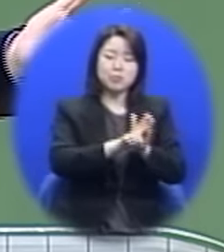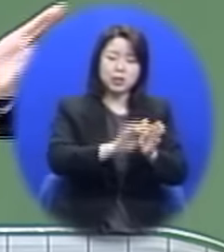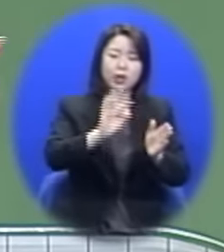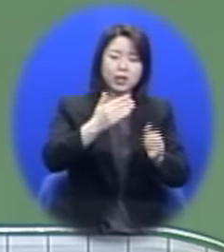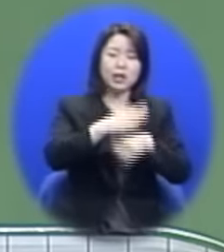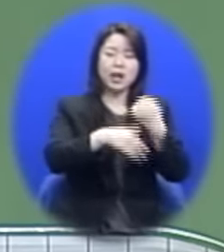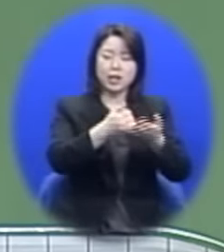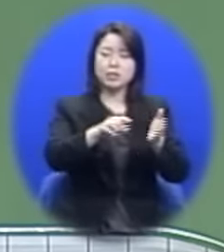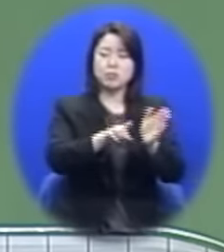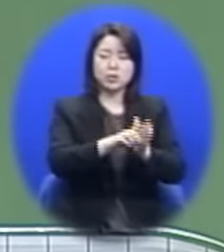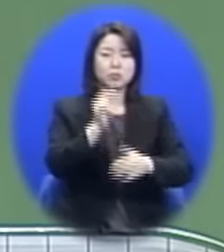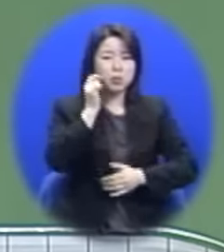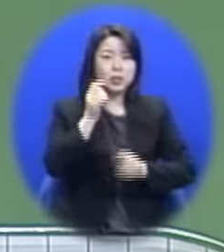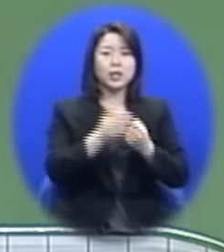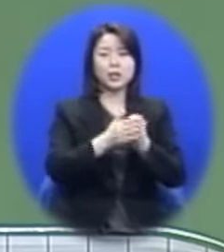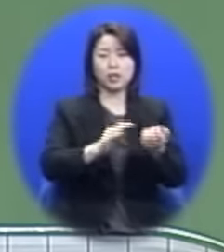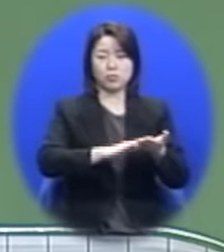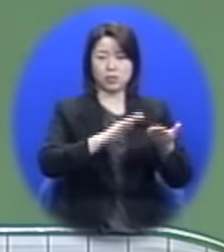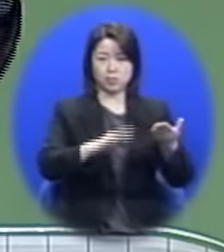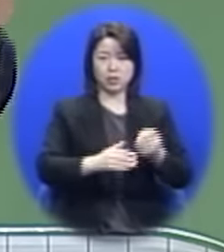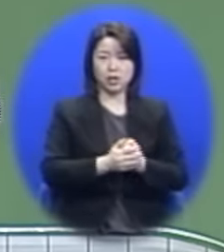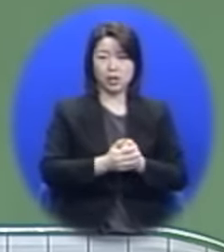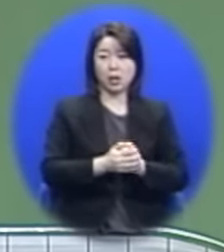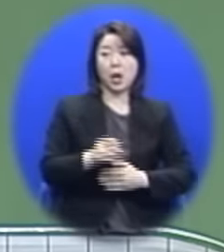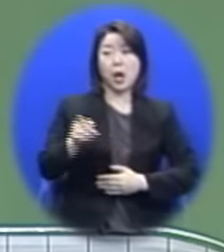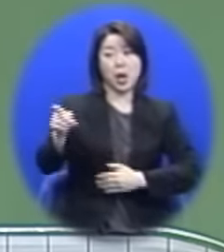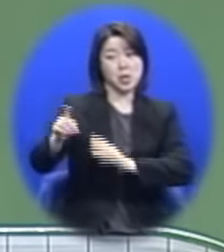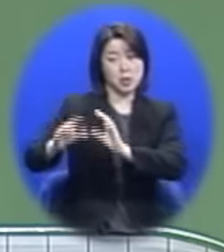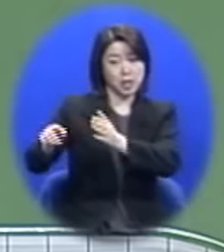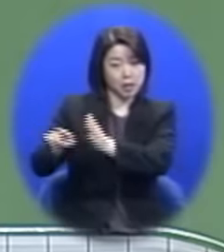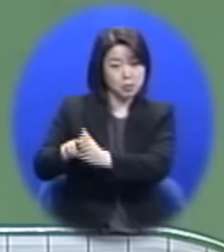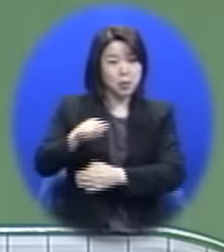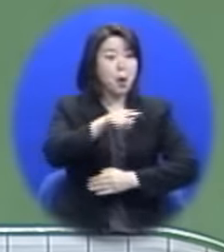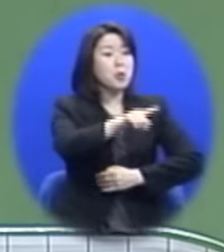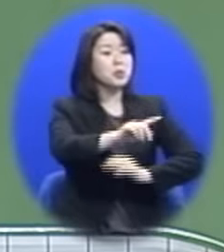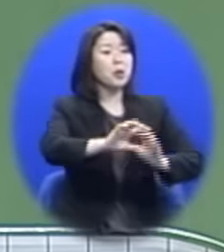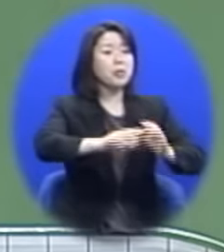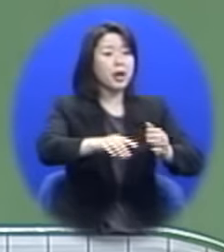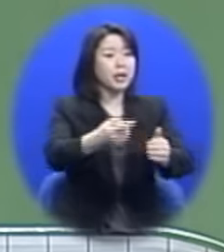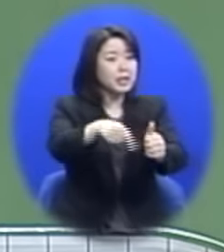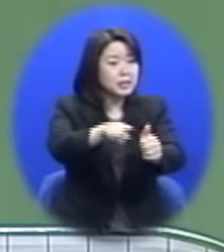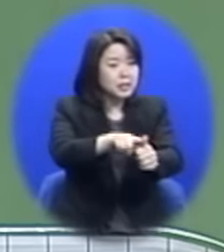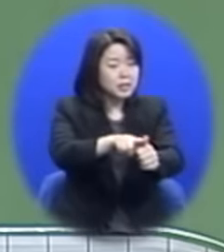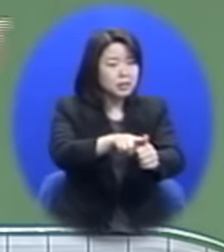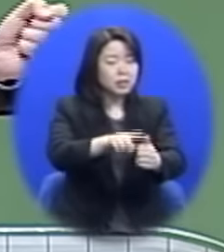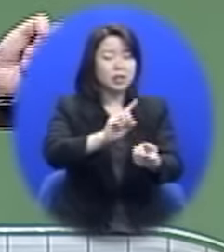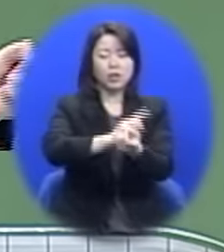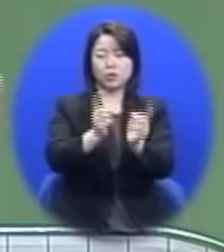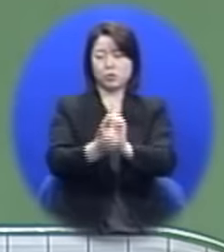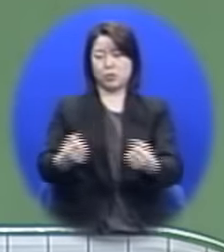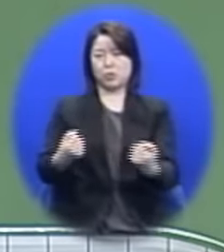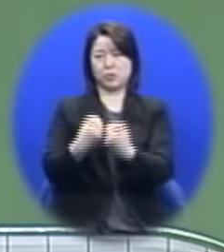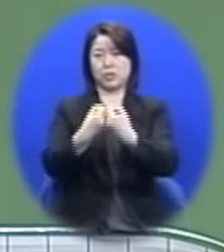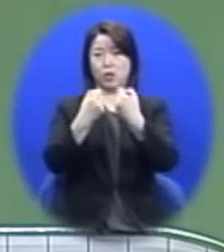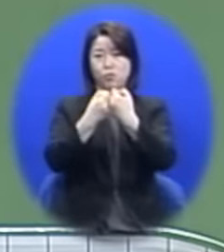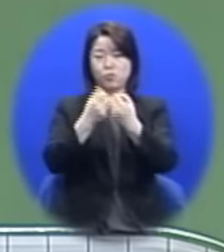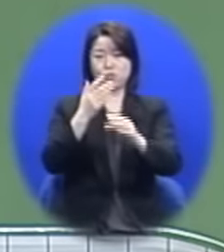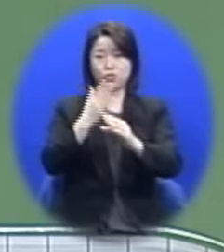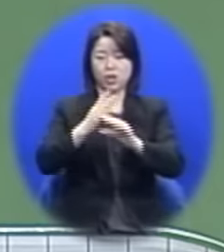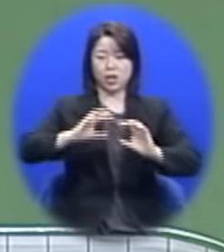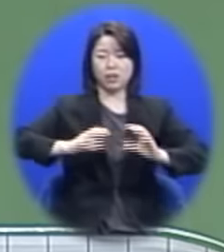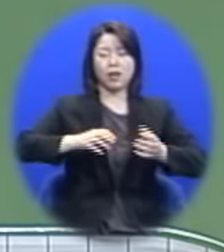못하니까 이 나라 믿자 저 나라 의지하자 그렇게 서로 싸우다가 결국 나라 다 잃어버렸잖아요.